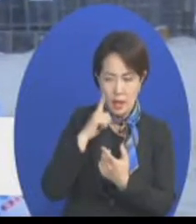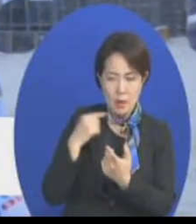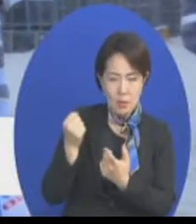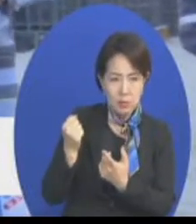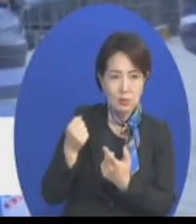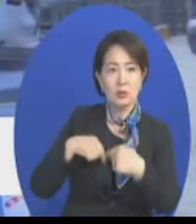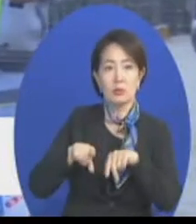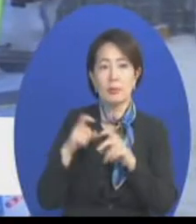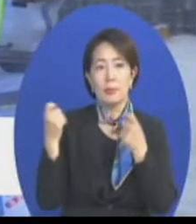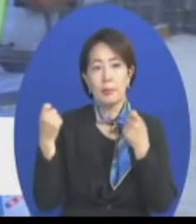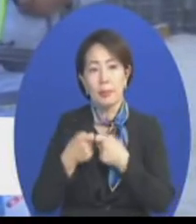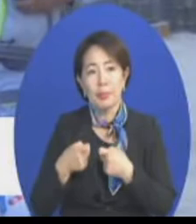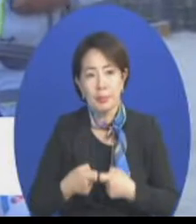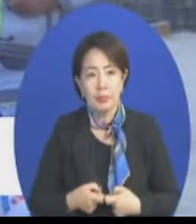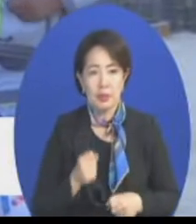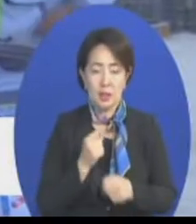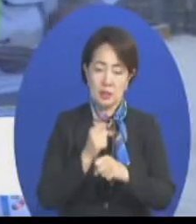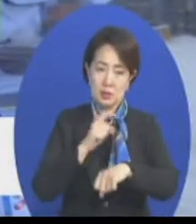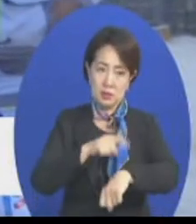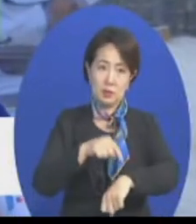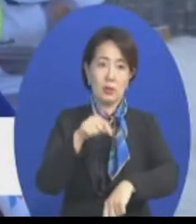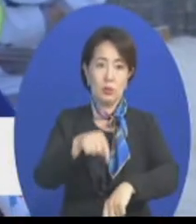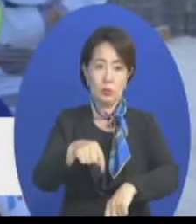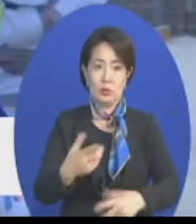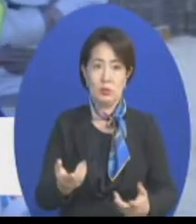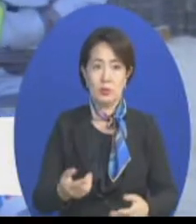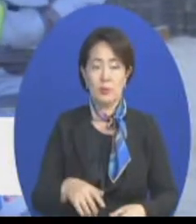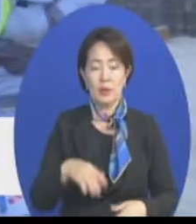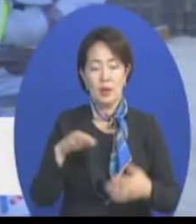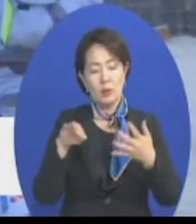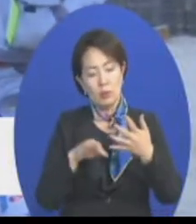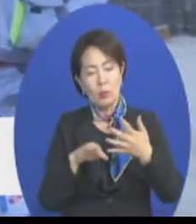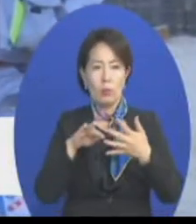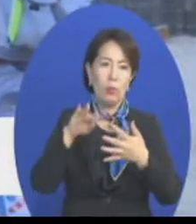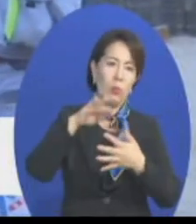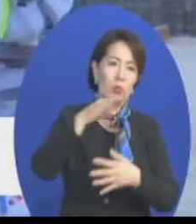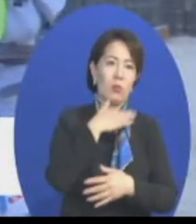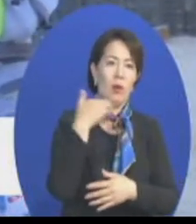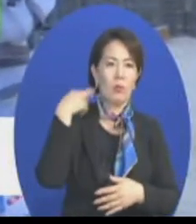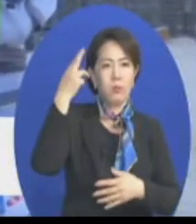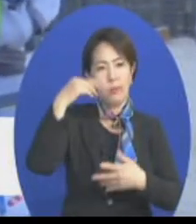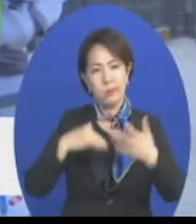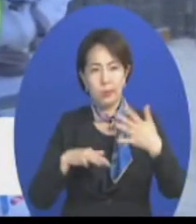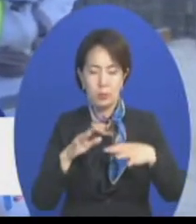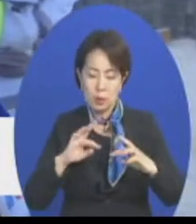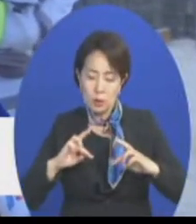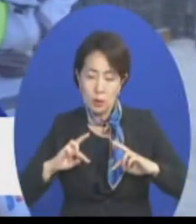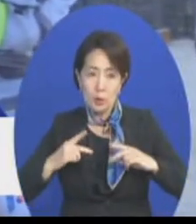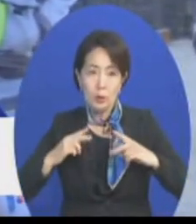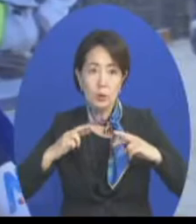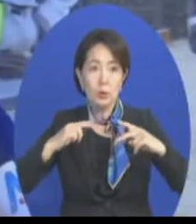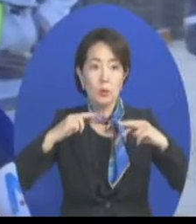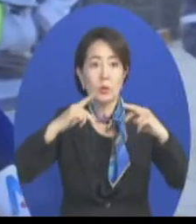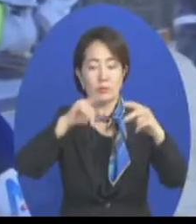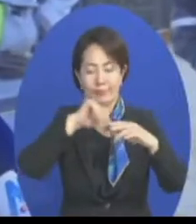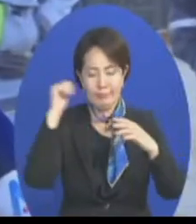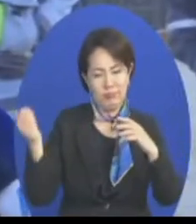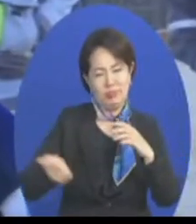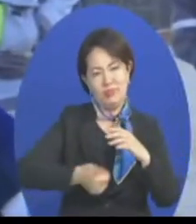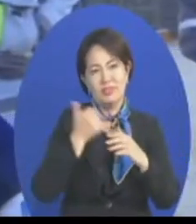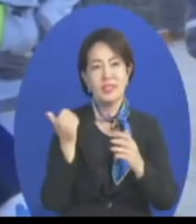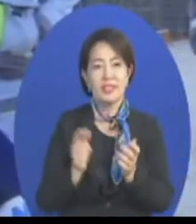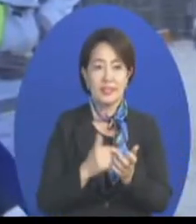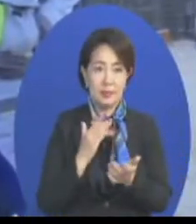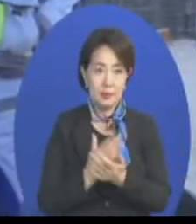ажиллах асуудал цаг үеийн шаардлага болж байна. Энэ дээрээ доор дунд доод шатанд энэ өөрчлөлтүүд нэг мөр нэг хүс хэрэгж хэрэгтэй